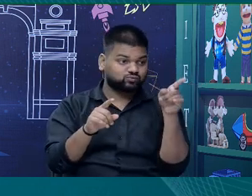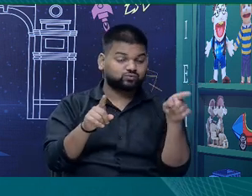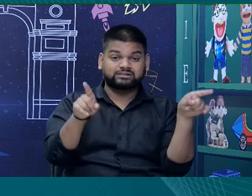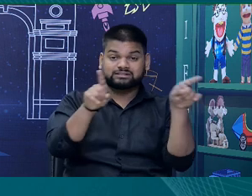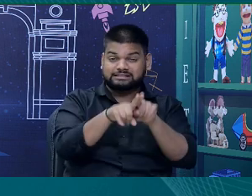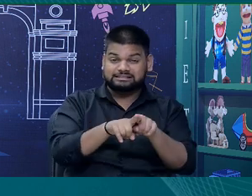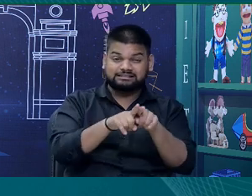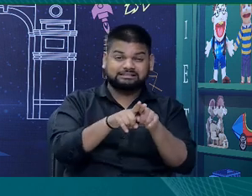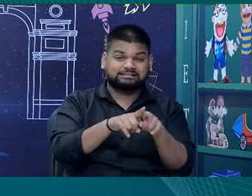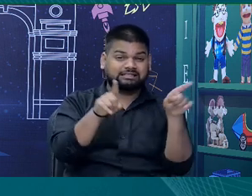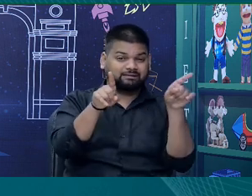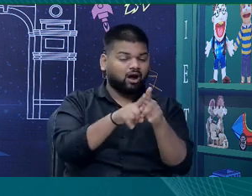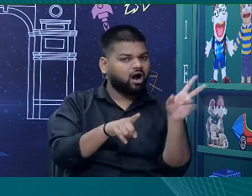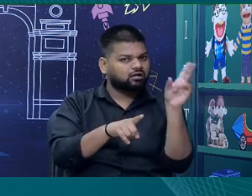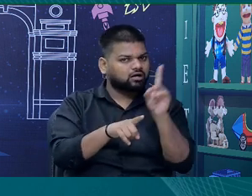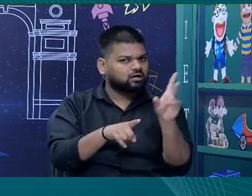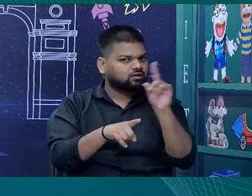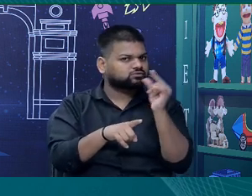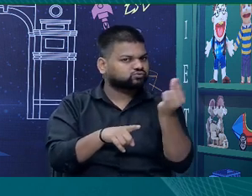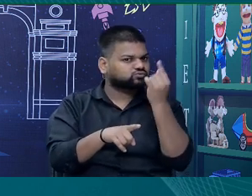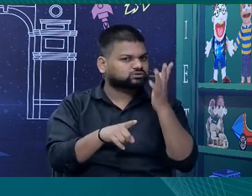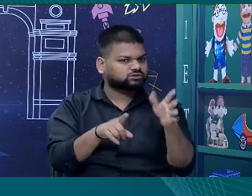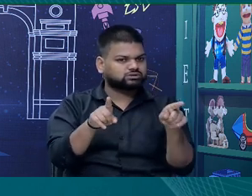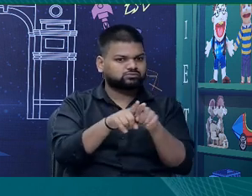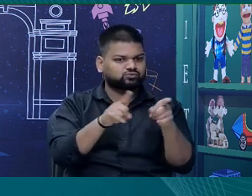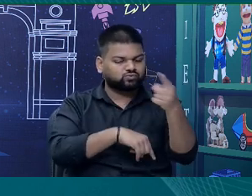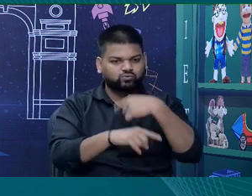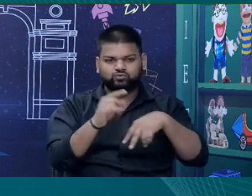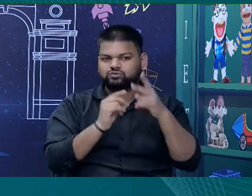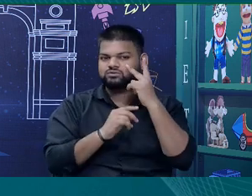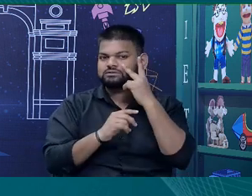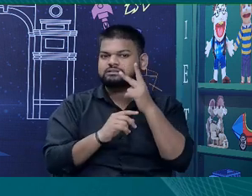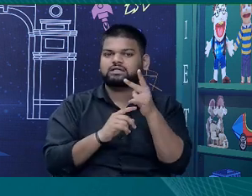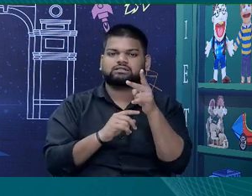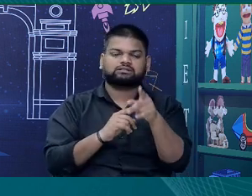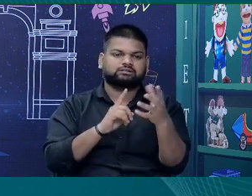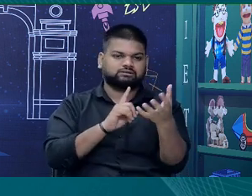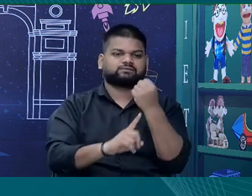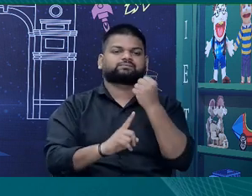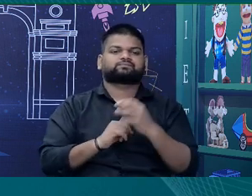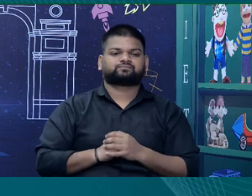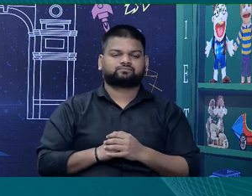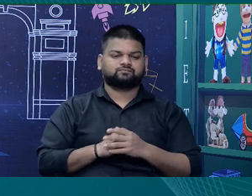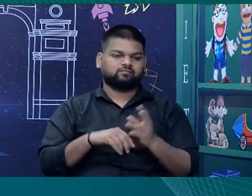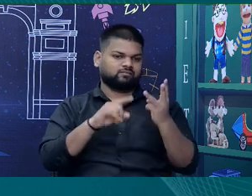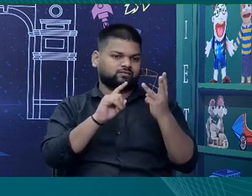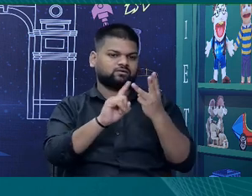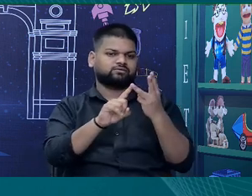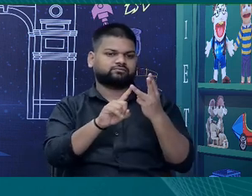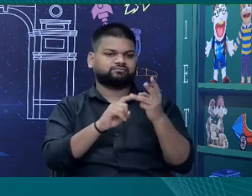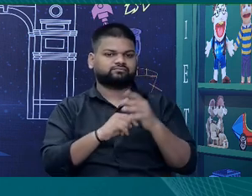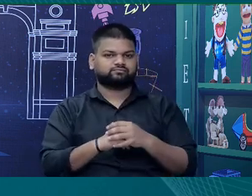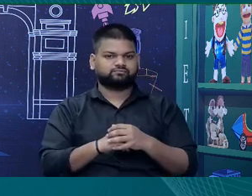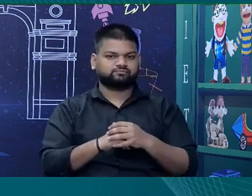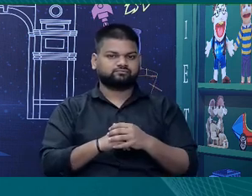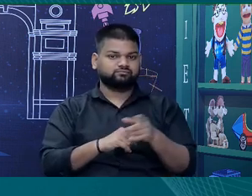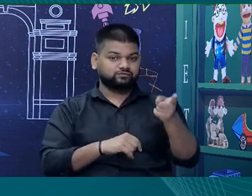अनलाइक है ए पार्ट है 2 और 20 बी पार्ट है 14xy और 42 ए एक्स क्वेश्चन नंबर थ्री आपके पास है